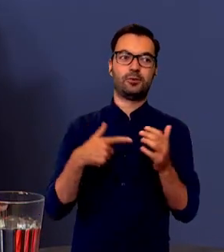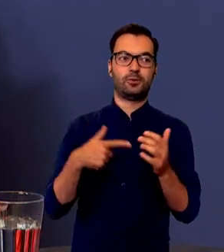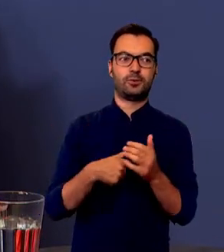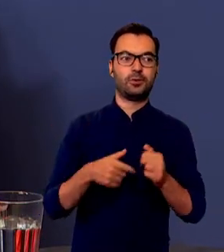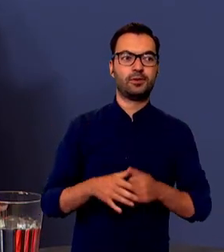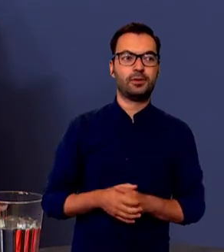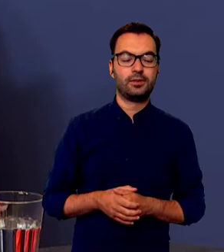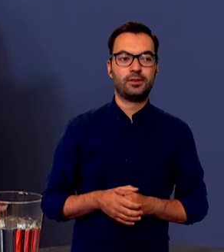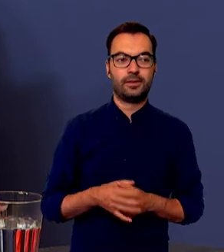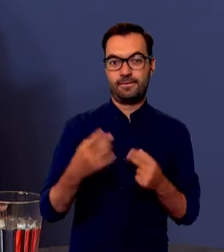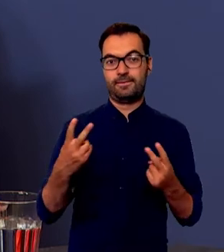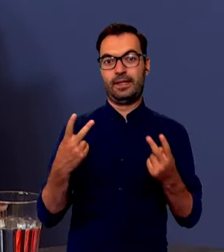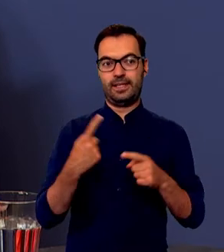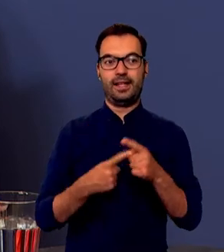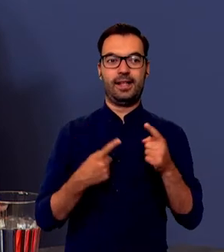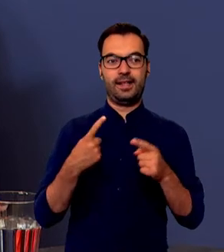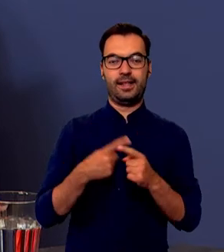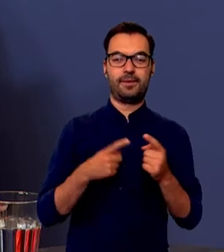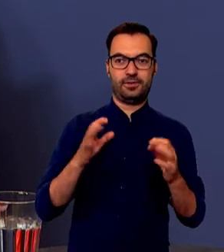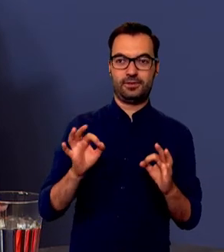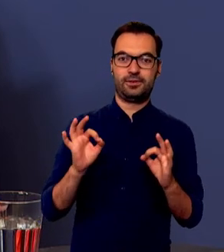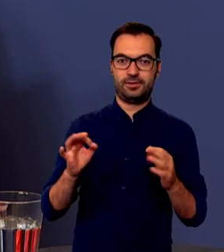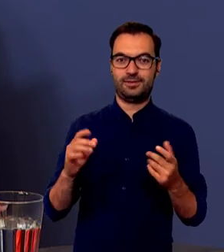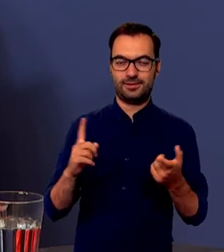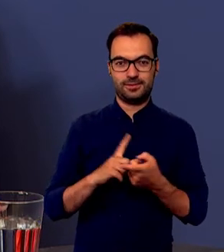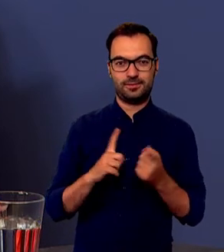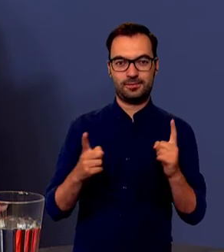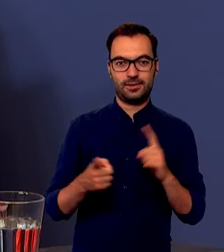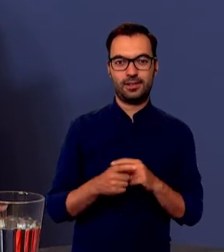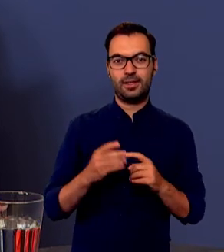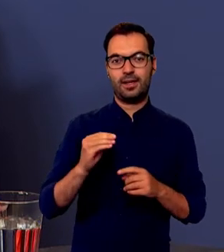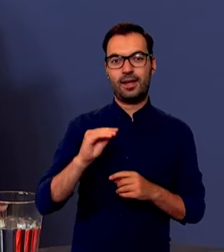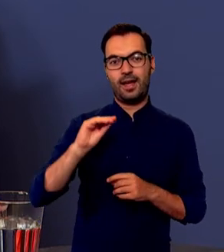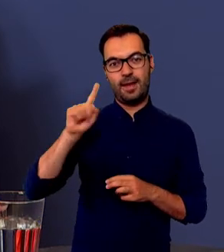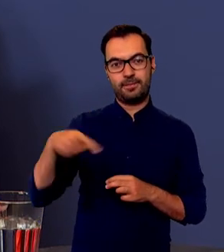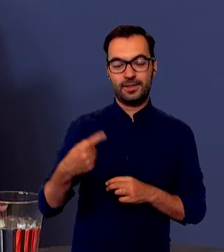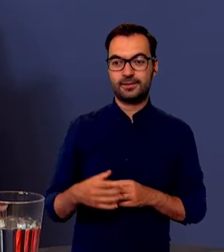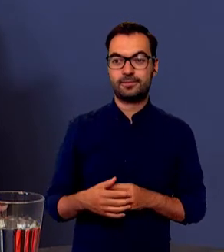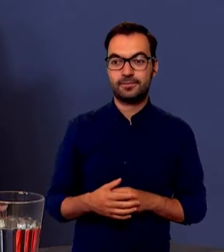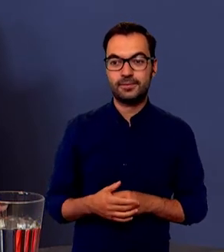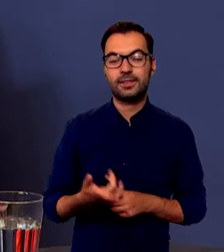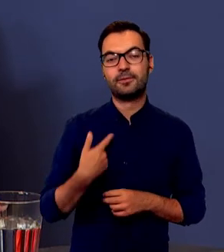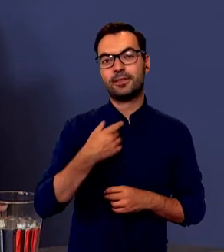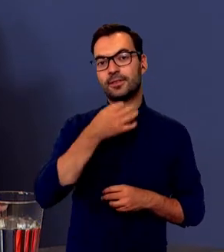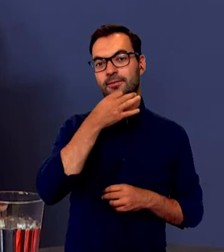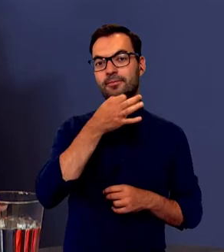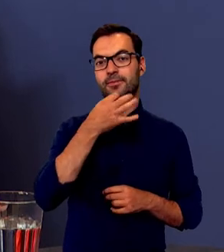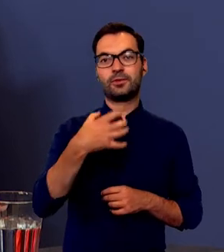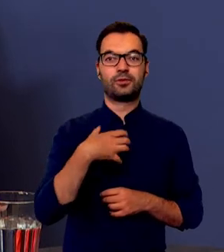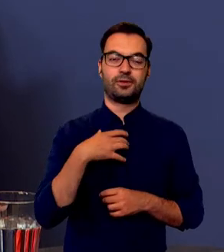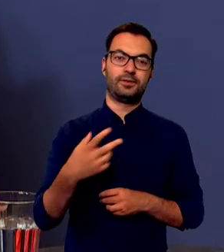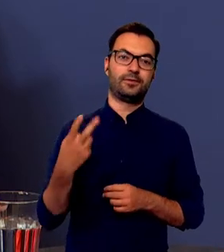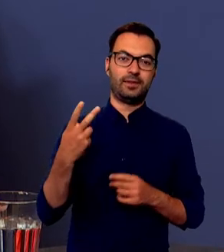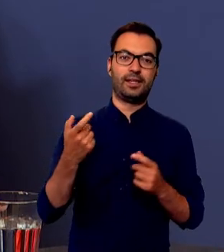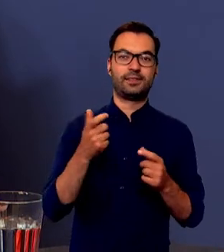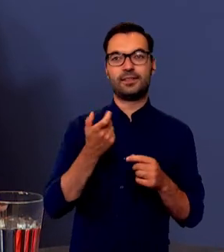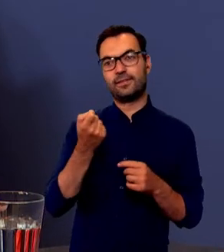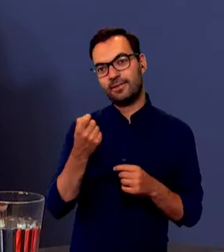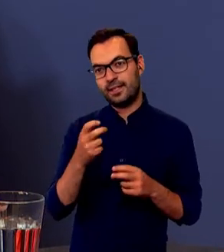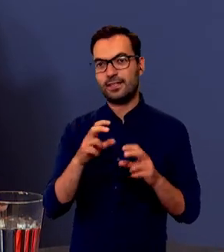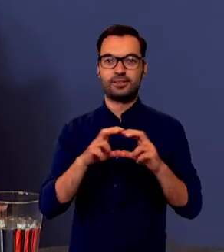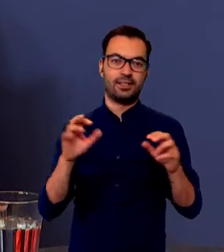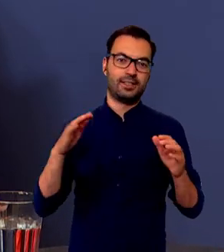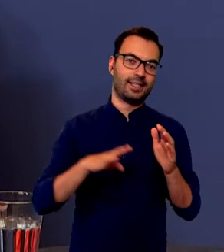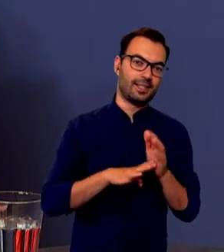Punkty zwrotne to jest taki ważny punkt również podczas premier online Empiku, w których zadajemy naszym gościom pytania o te ważne momenty w ich